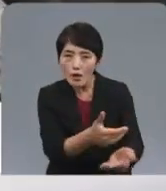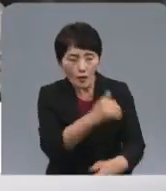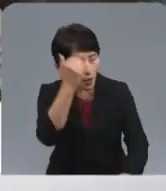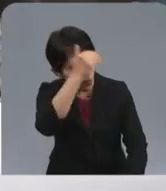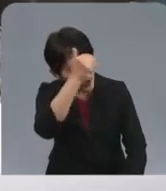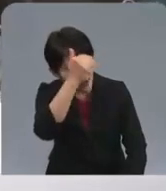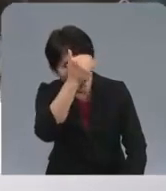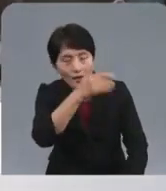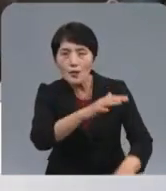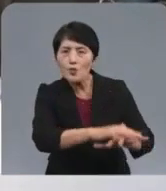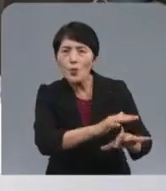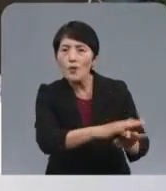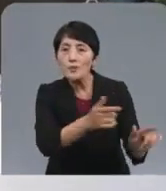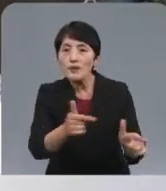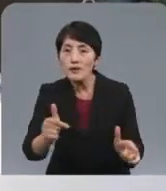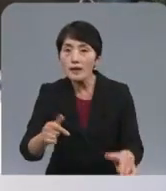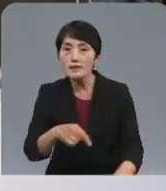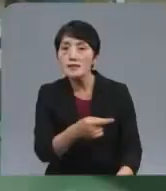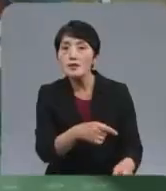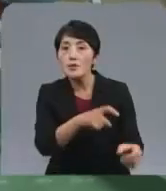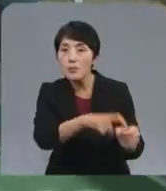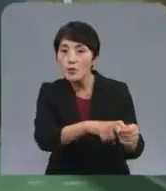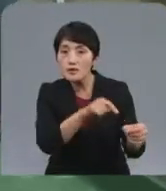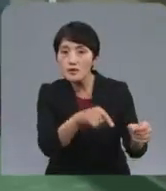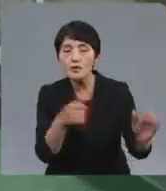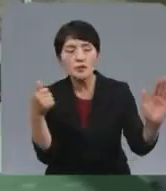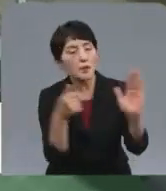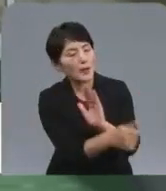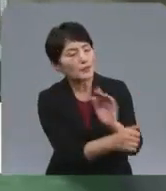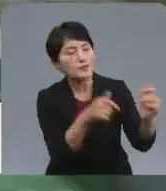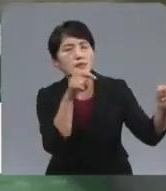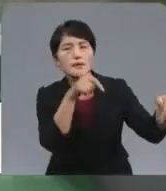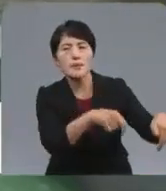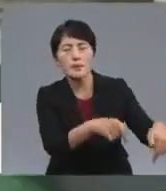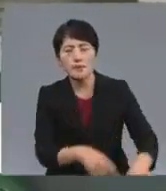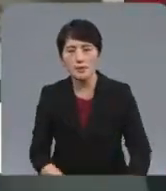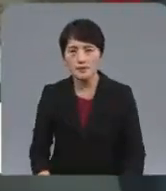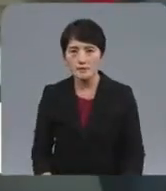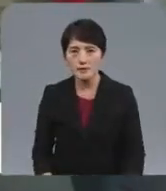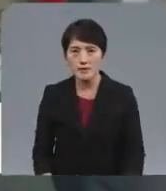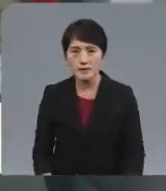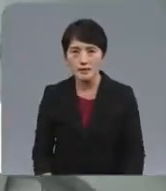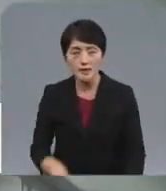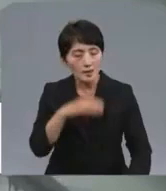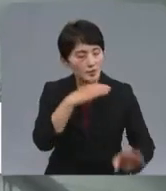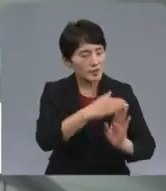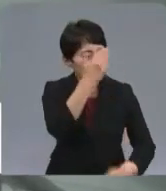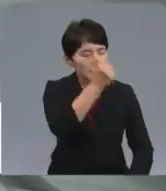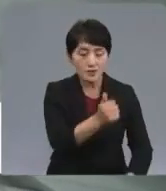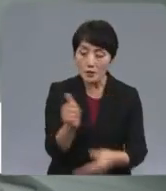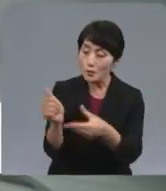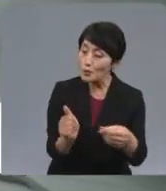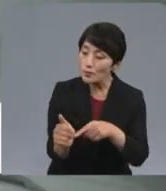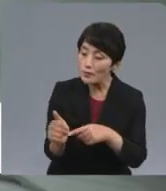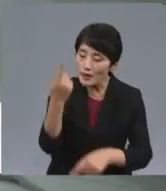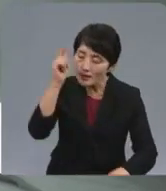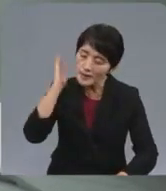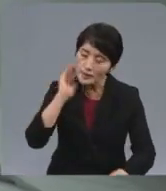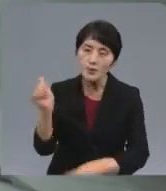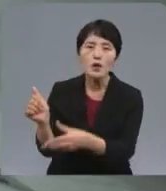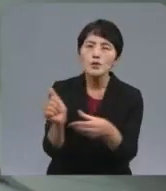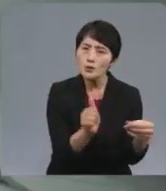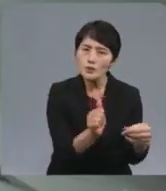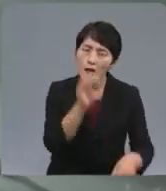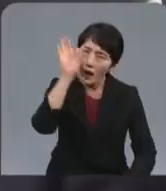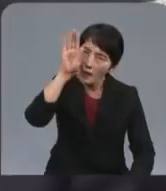Bắc thêm vào đó Tổng thống Putin Khả năng cao sẽ đến thăm Bình Nhưỡng trong mùa thu năm nay theo lời mời của chủ tịch Kim jong-un thông qua chuyến công du a